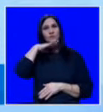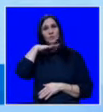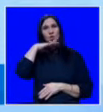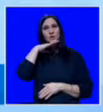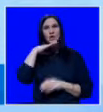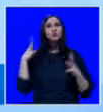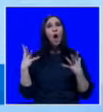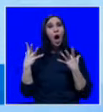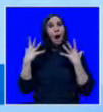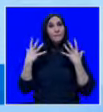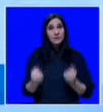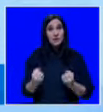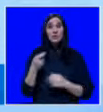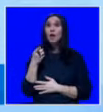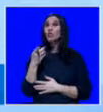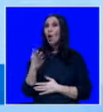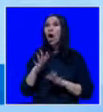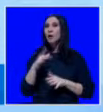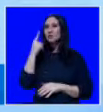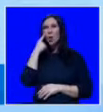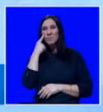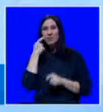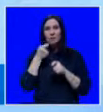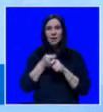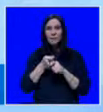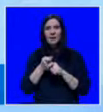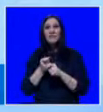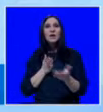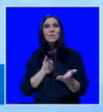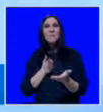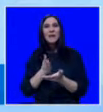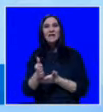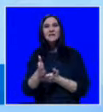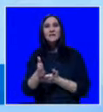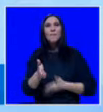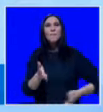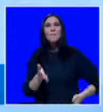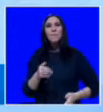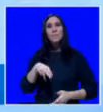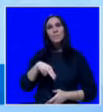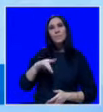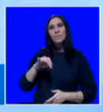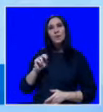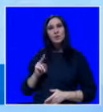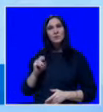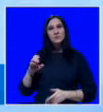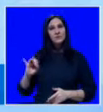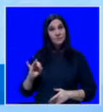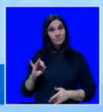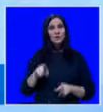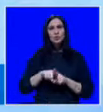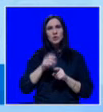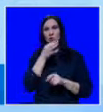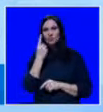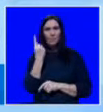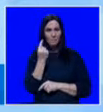достатъчно амбицирани, е той. Ако се опита да му направи през проксите, както това вече се е случвало, първо